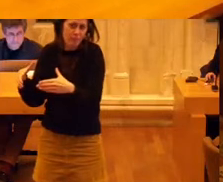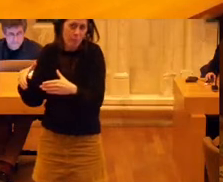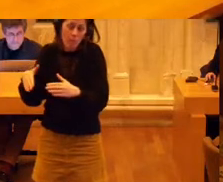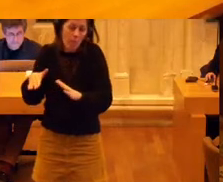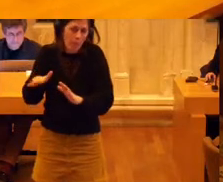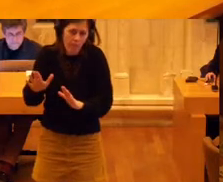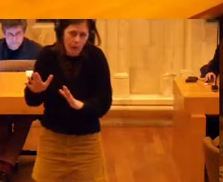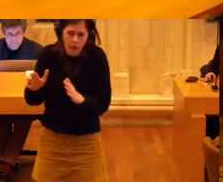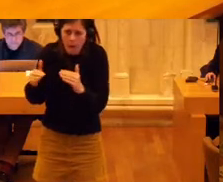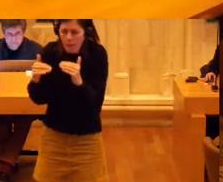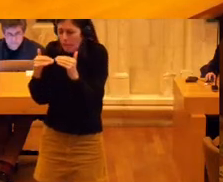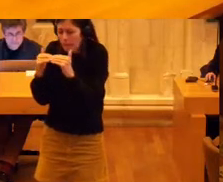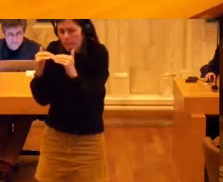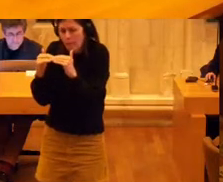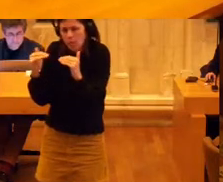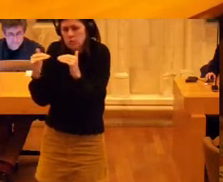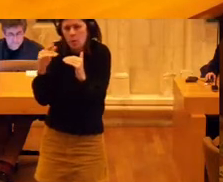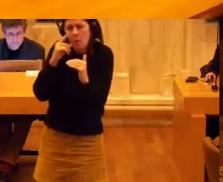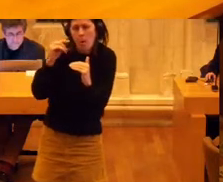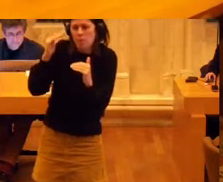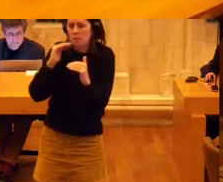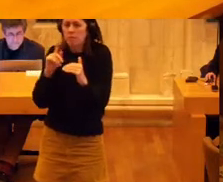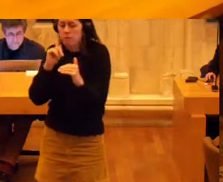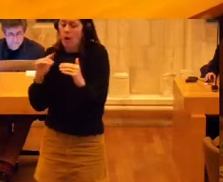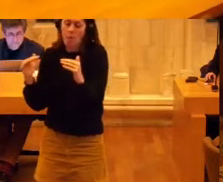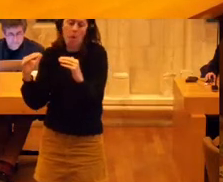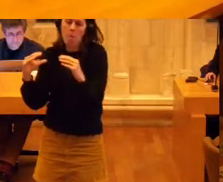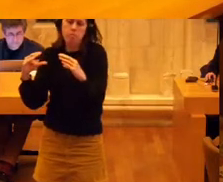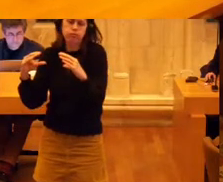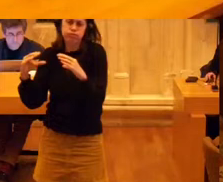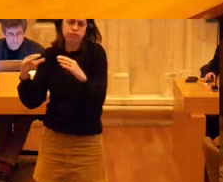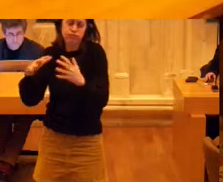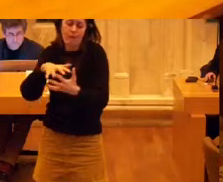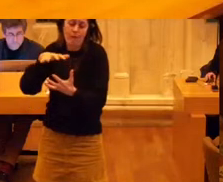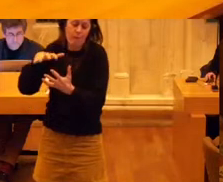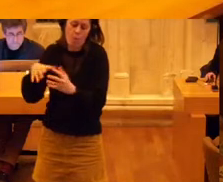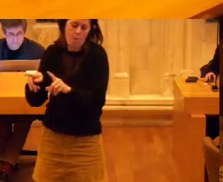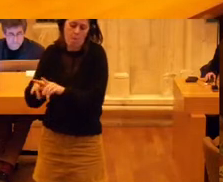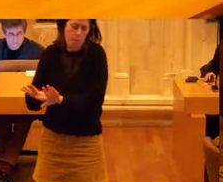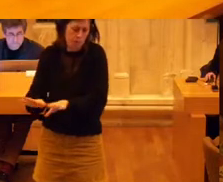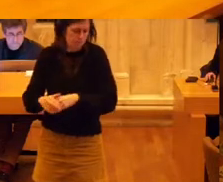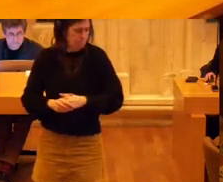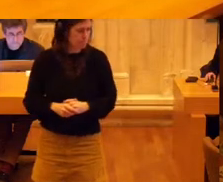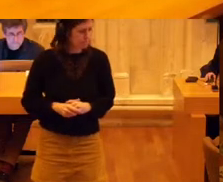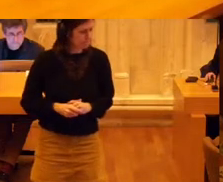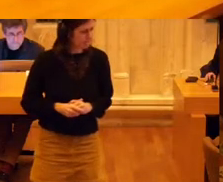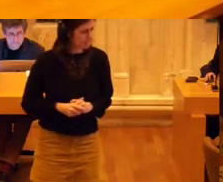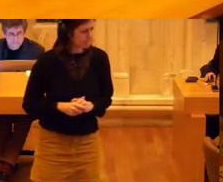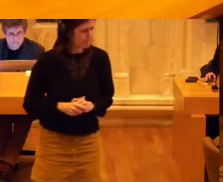quasiment à parité entre les hommes et les femmes sur les conseils de quartier de la ville de Caen.